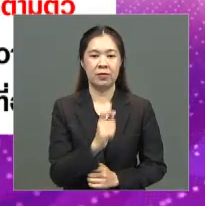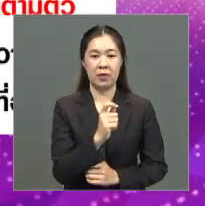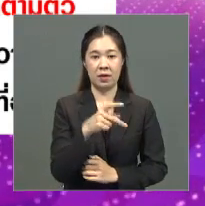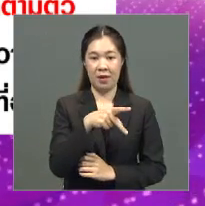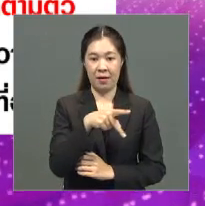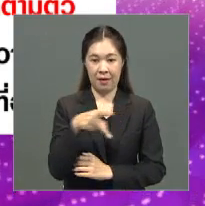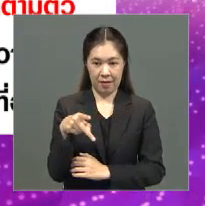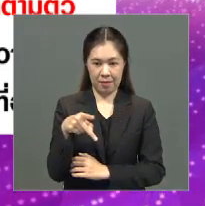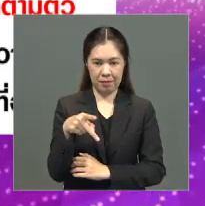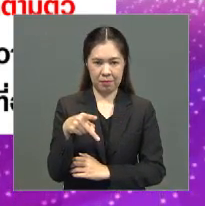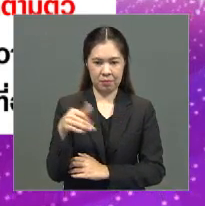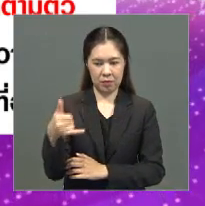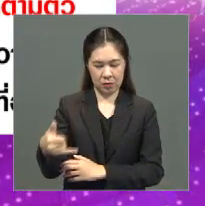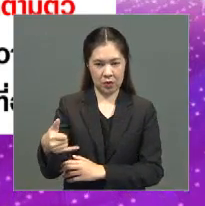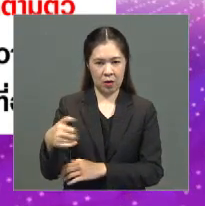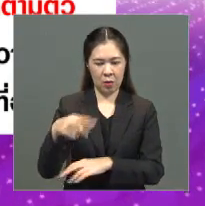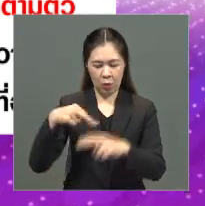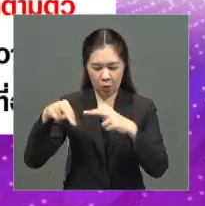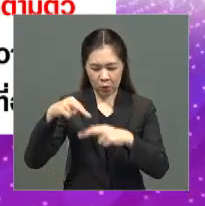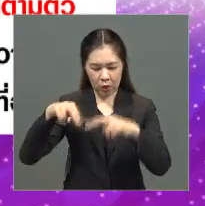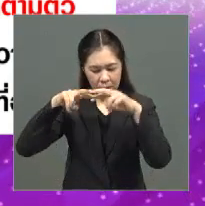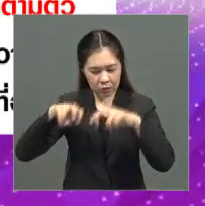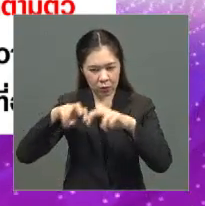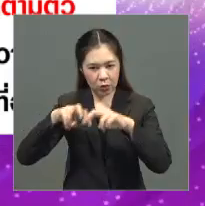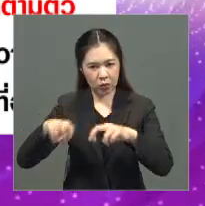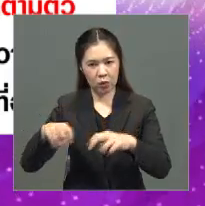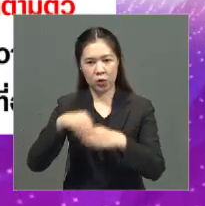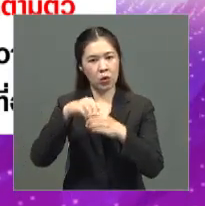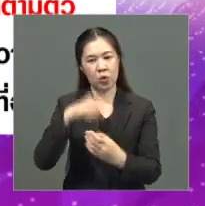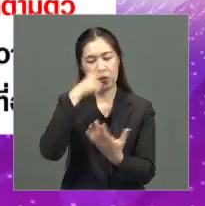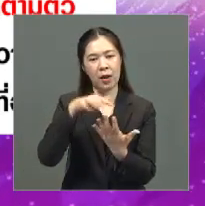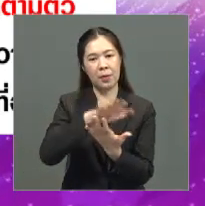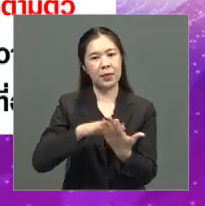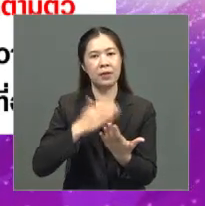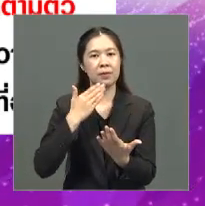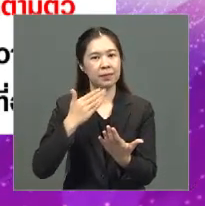ชันเพื่อที่จะติดตามตัวสามารถตรวจสอบได้ตลอดระยะเวลาที่อยู่ในไทยด้วยค่ะ